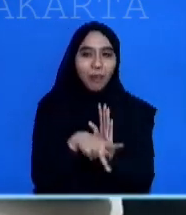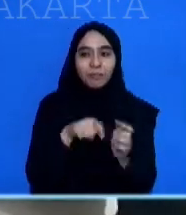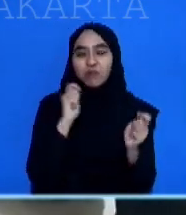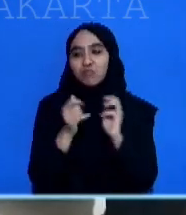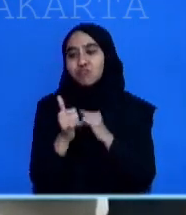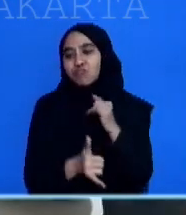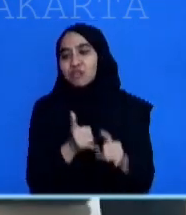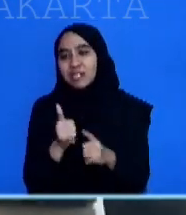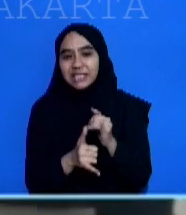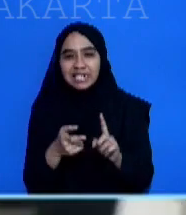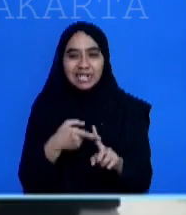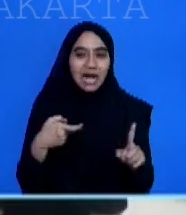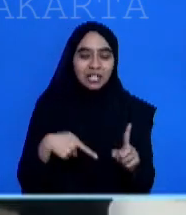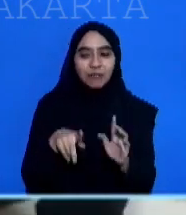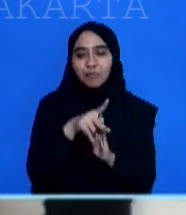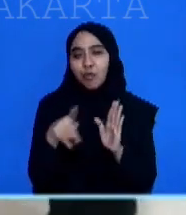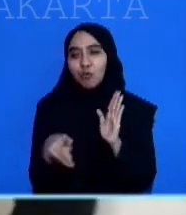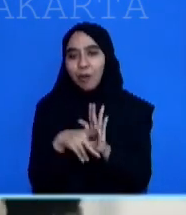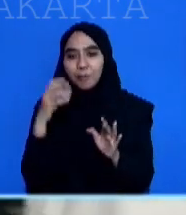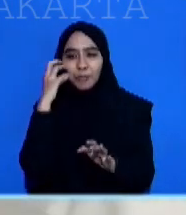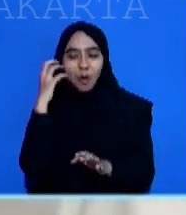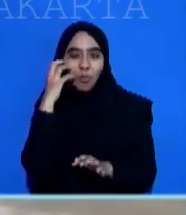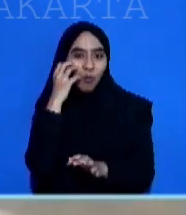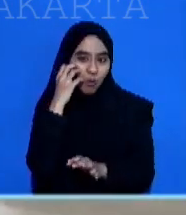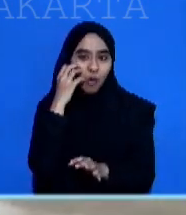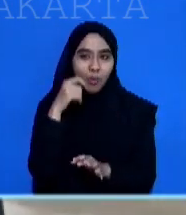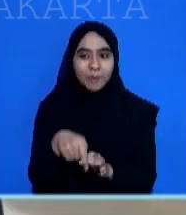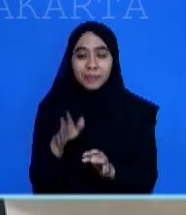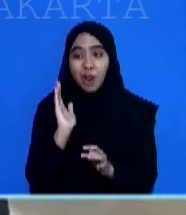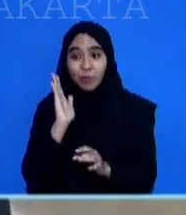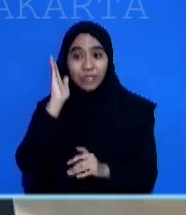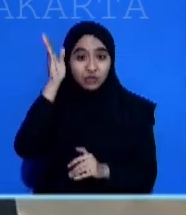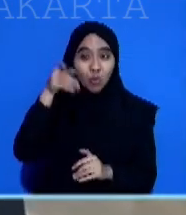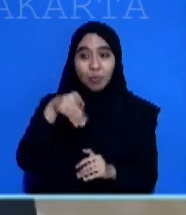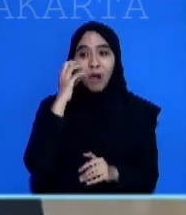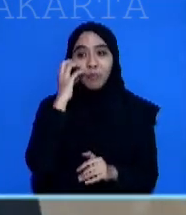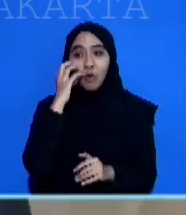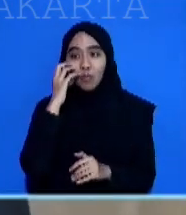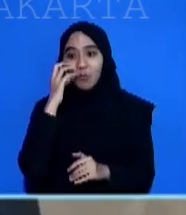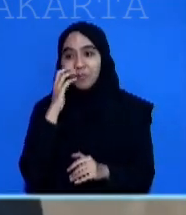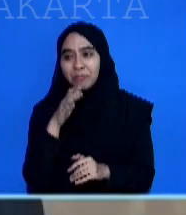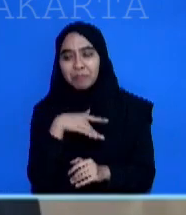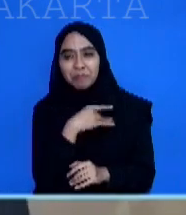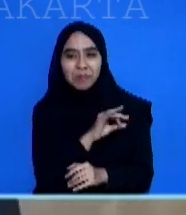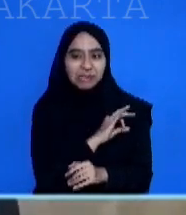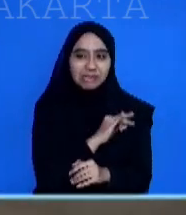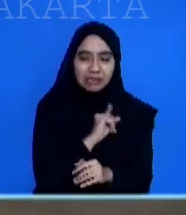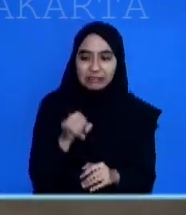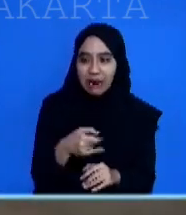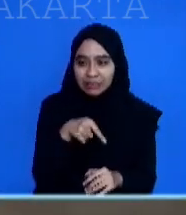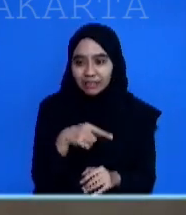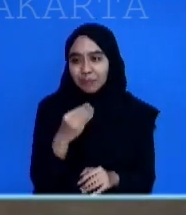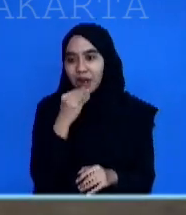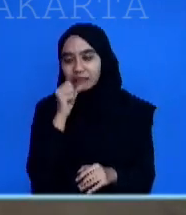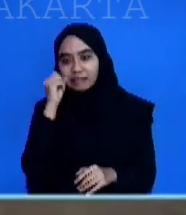digaungkan oleh capres Prabowo Subianto jika kelak Prabowo Gibran terpilih program makan siang dan susu gratis hingga